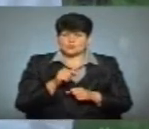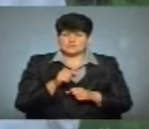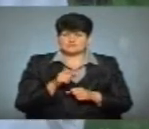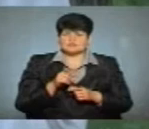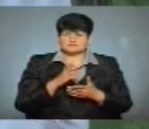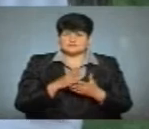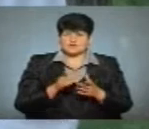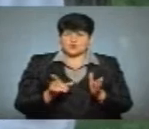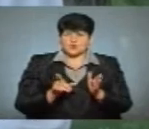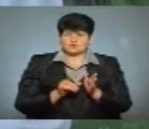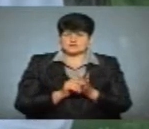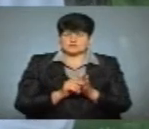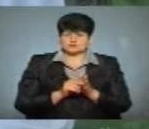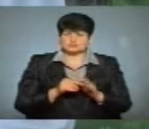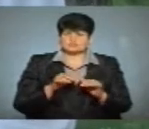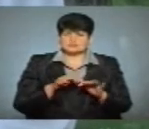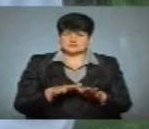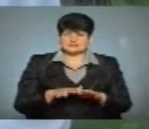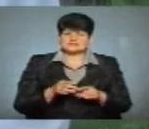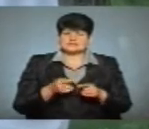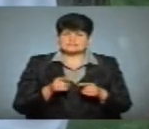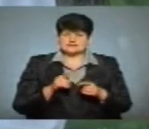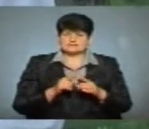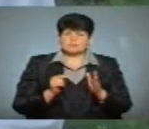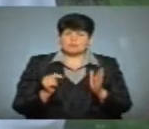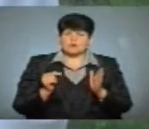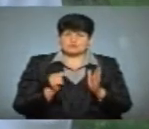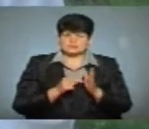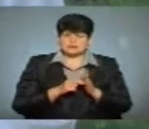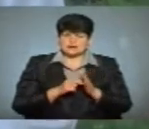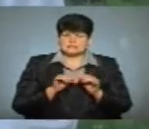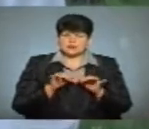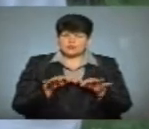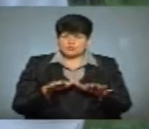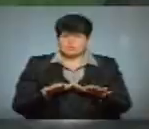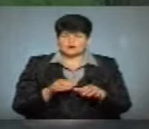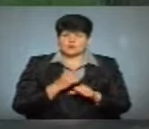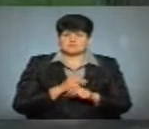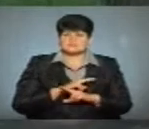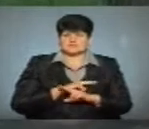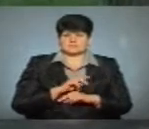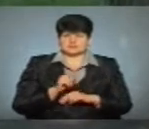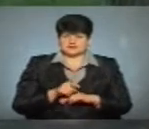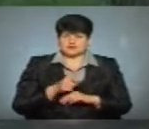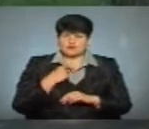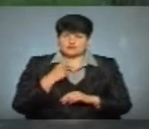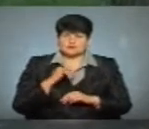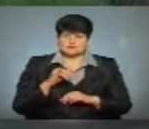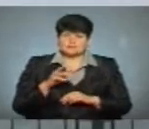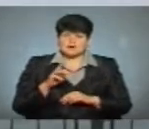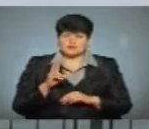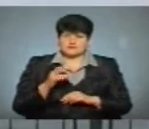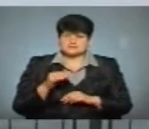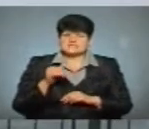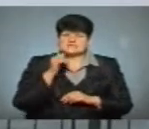Він має контактну дію, тобто даний розчин безпосередньо потрапляє на комаху і спричиняє її загибель. За словами Ігоря М'яковського, завтра